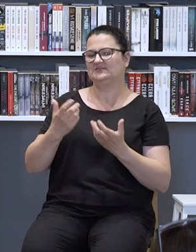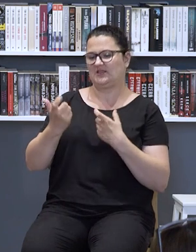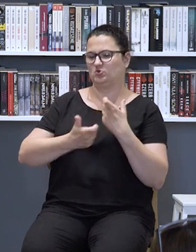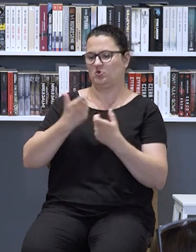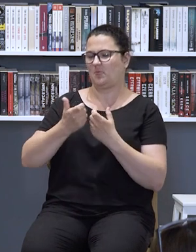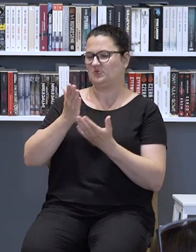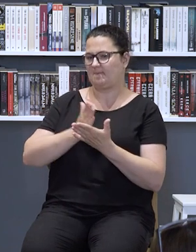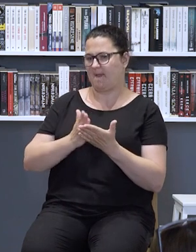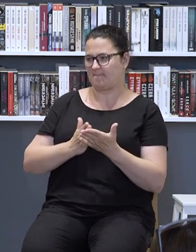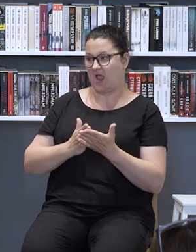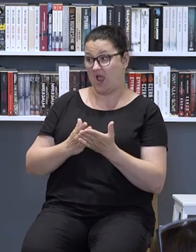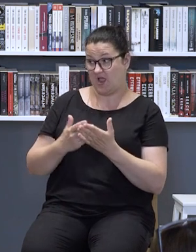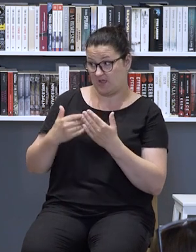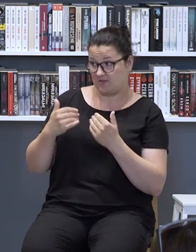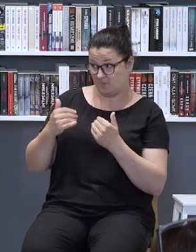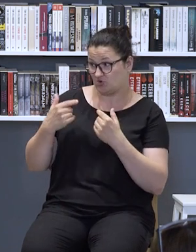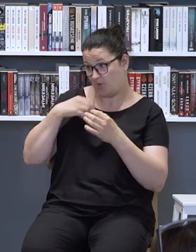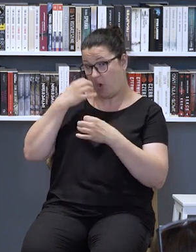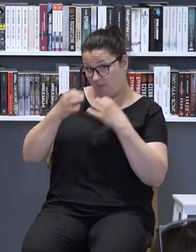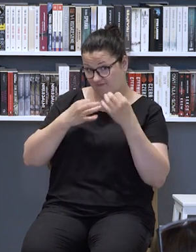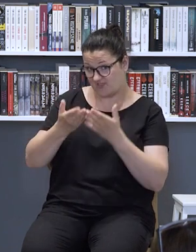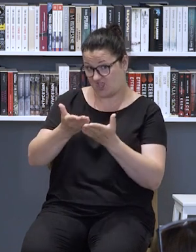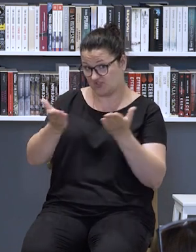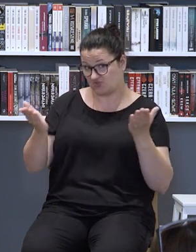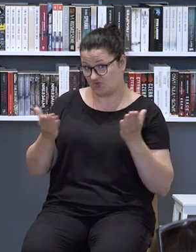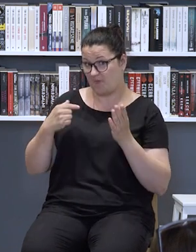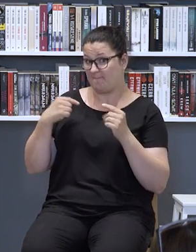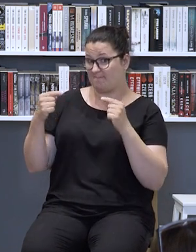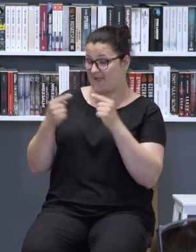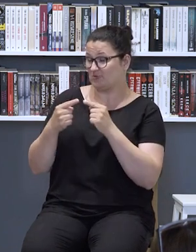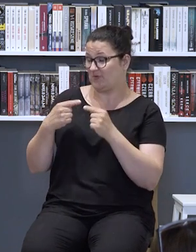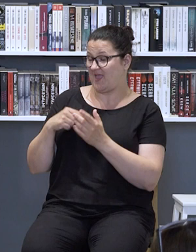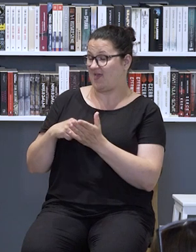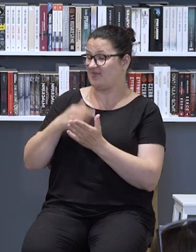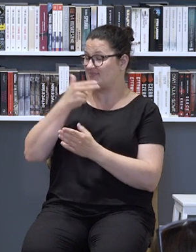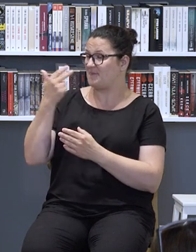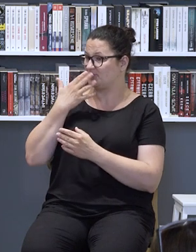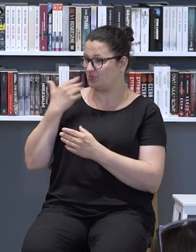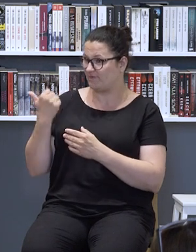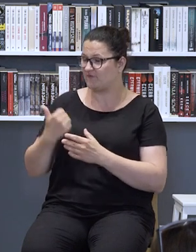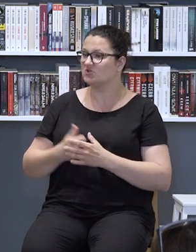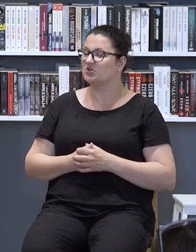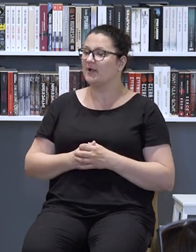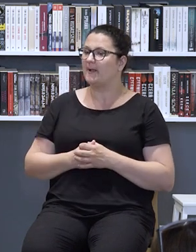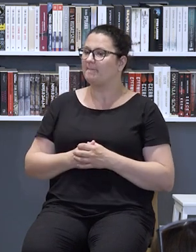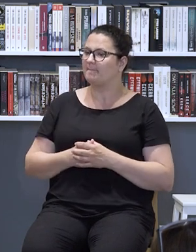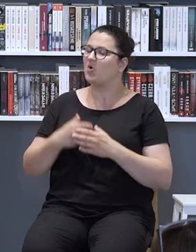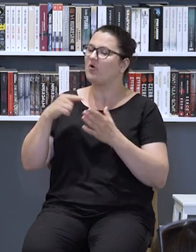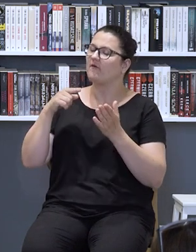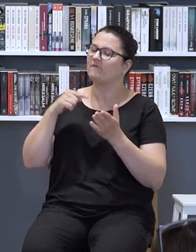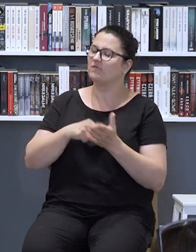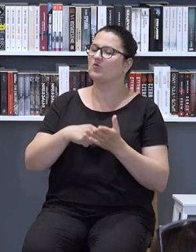Chodzi może tę scenę, jakby możemy państwu opowiedzieć, bo ona się wiąże z tym, co mówisz. Kiedy należy żywe